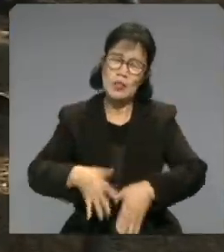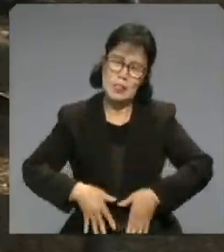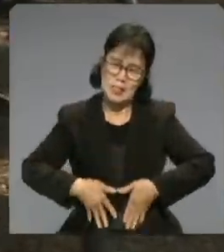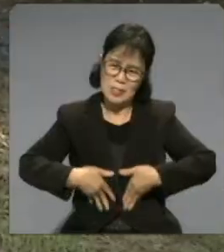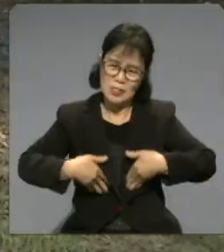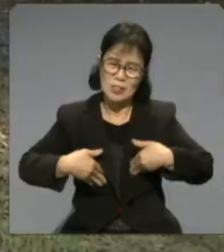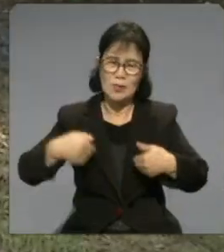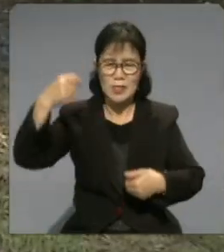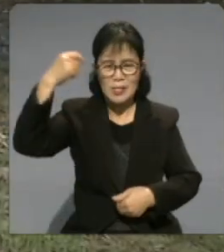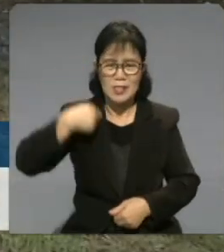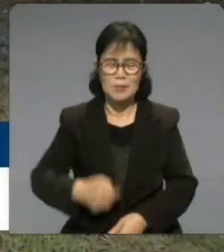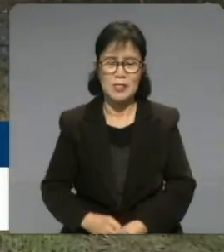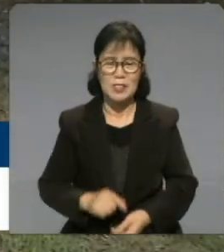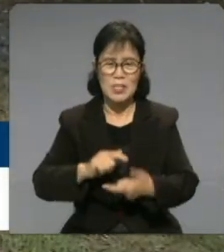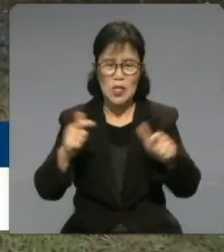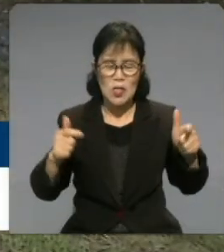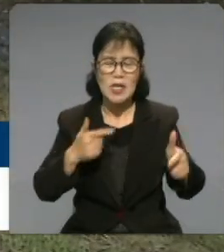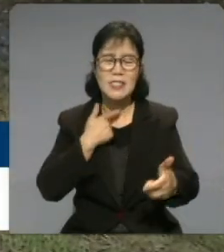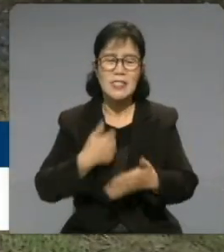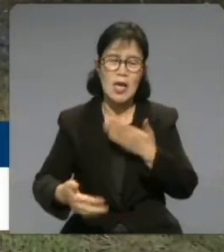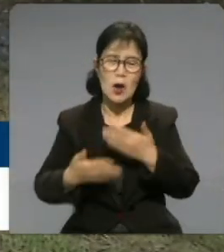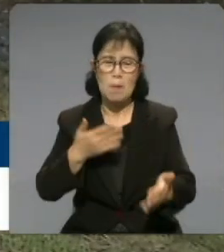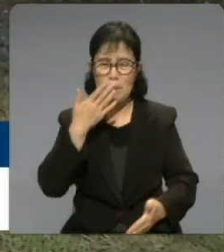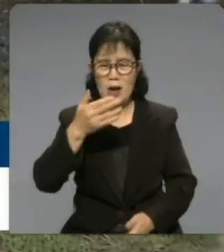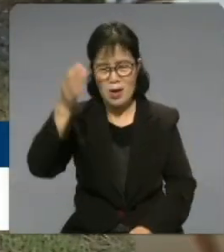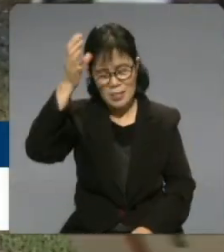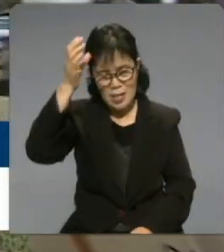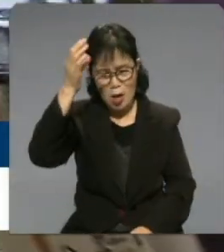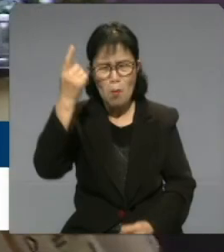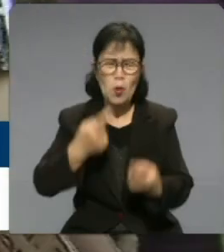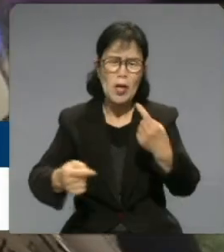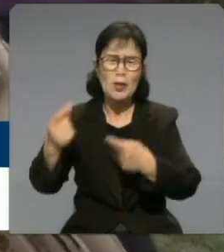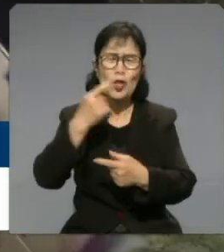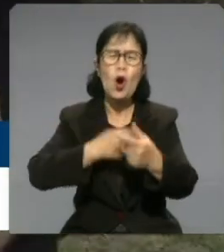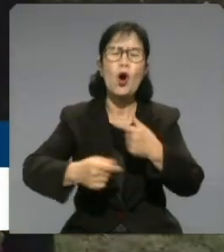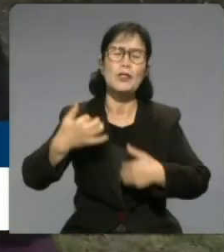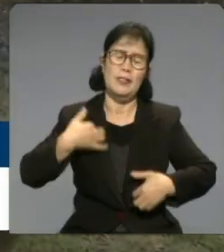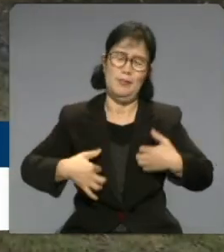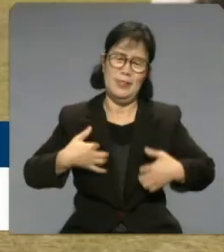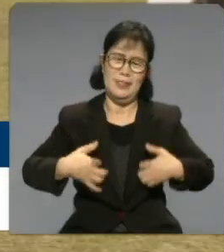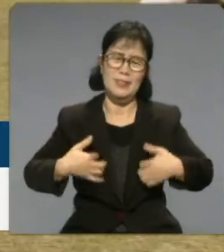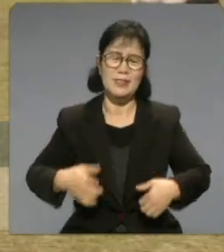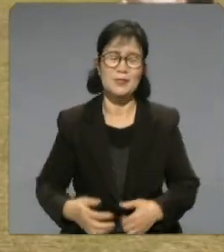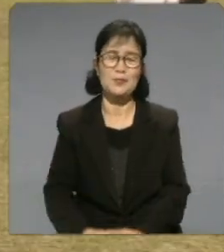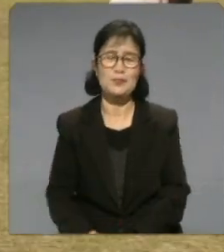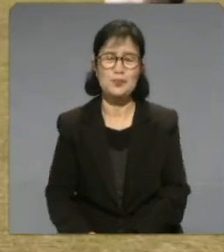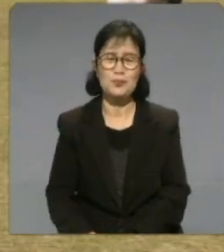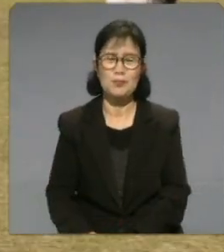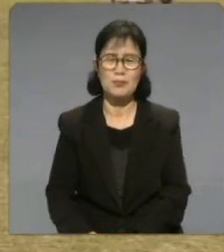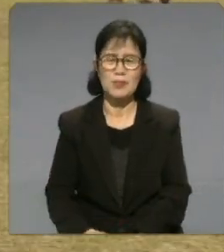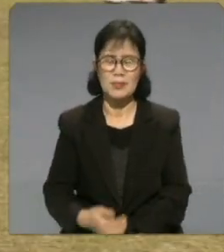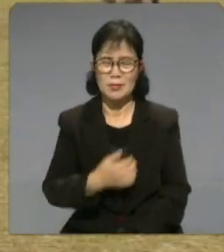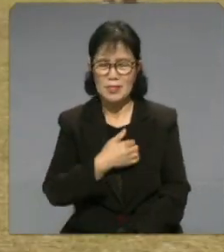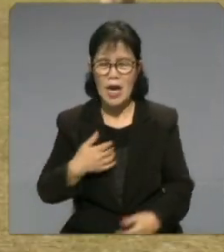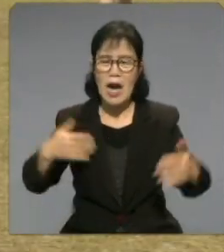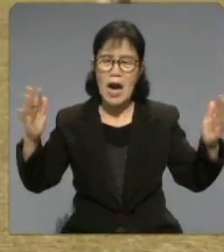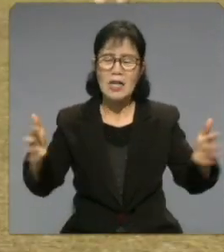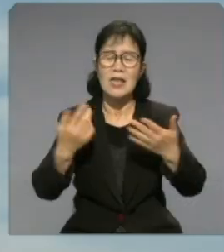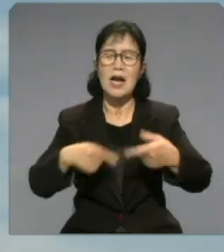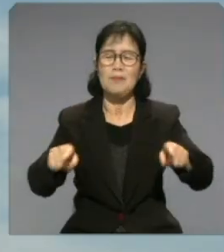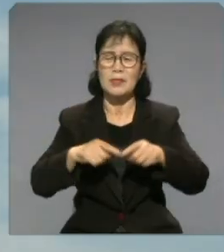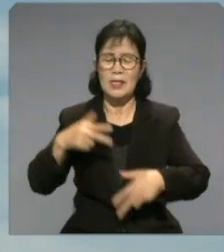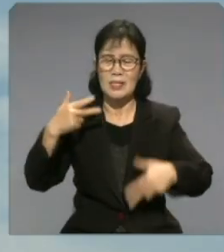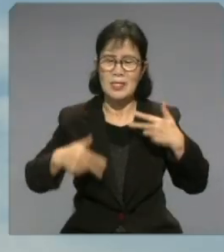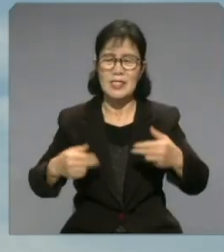느낍니다. 여러 가지 체험할 수 있어 기대했던 것보다 훨씬 더 재밌었어요. 풍성한 가을 함께 즐기는